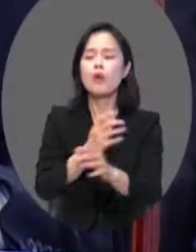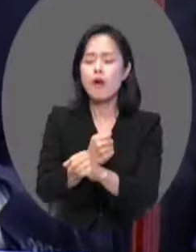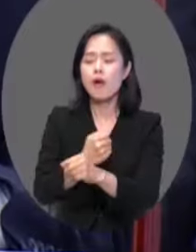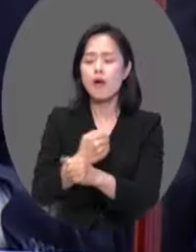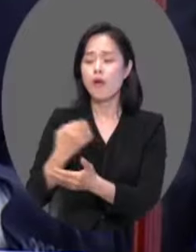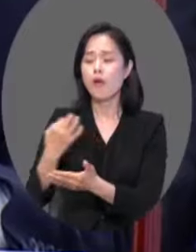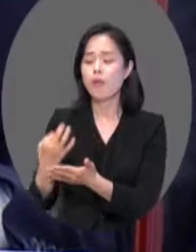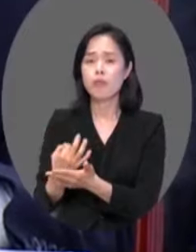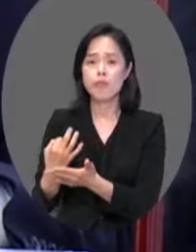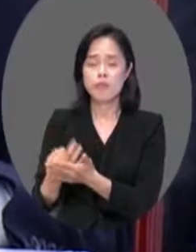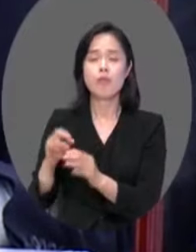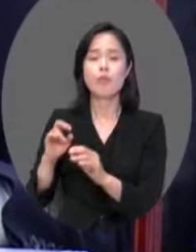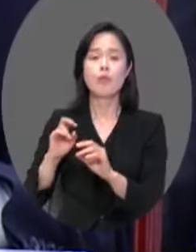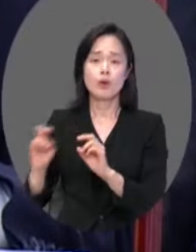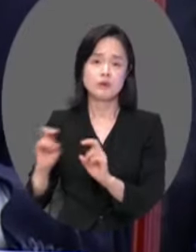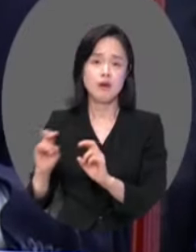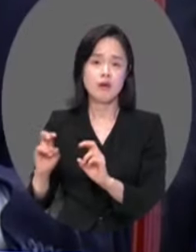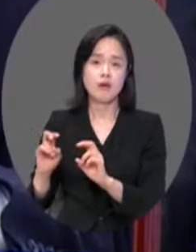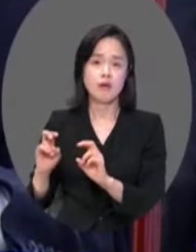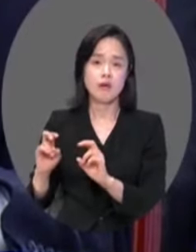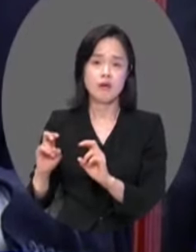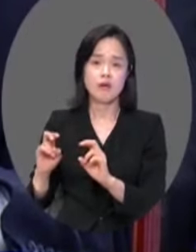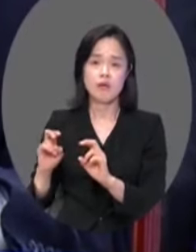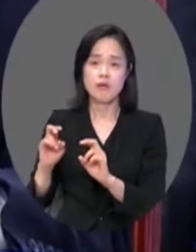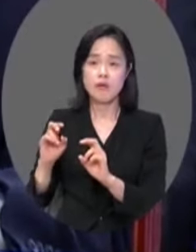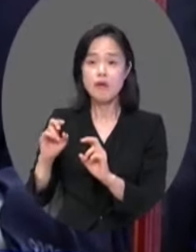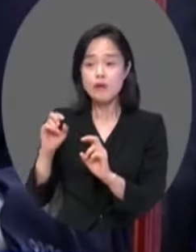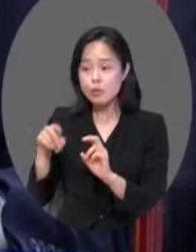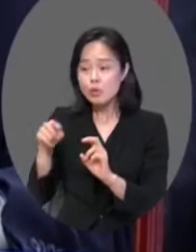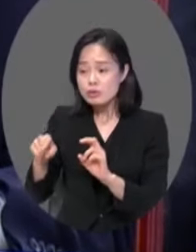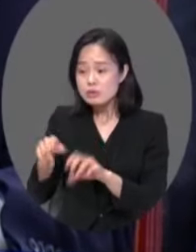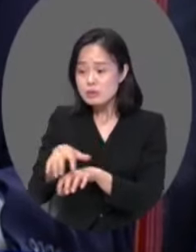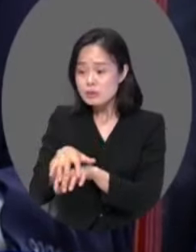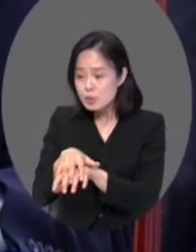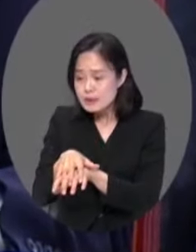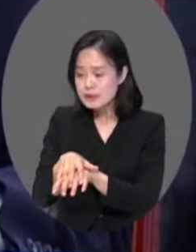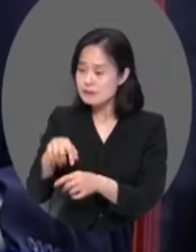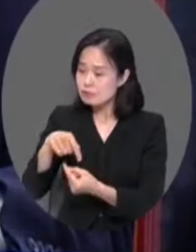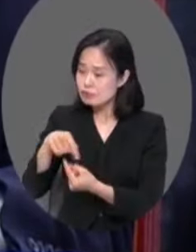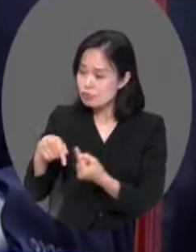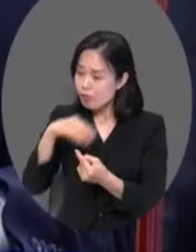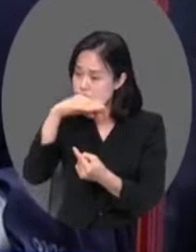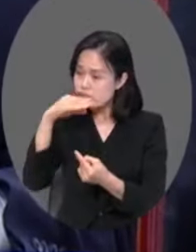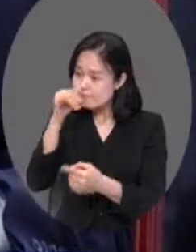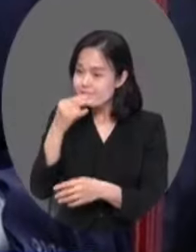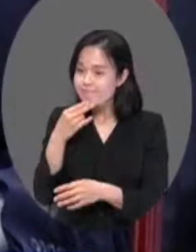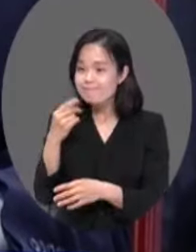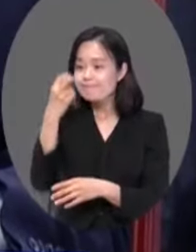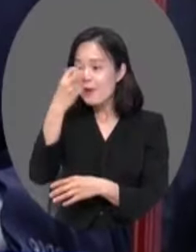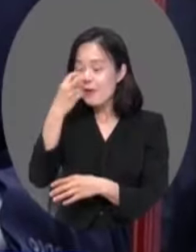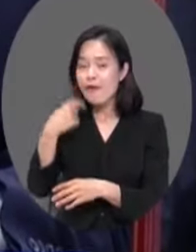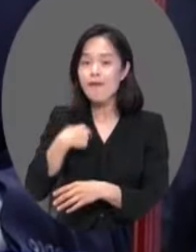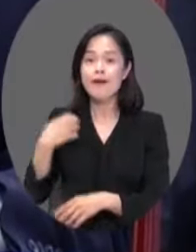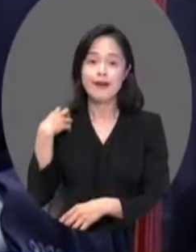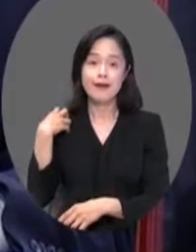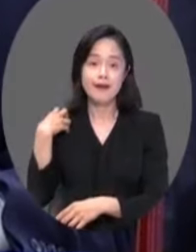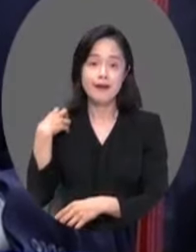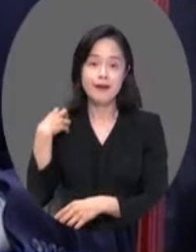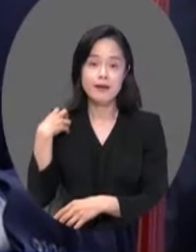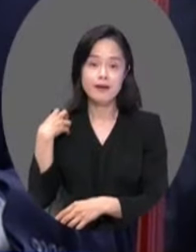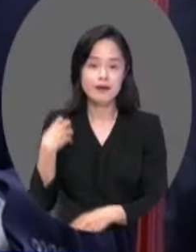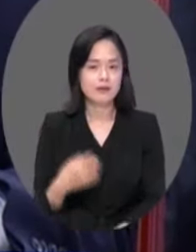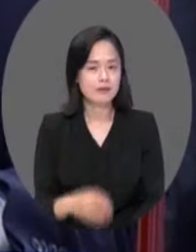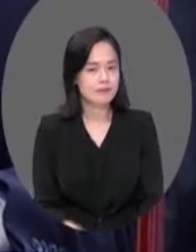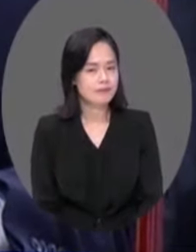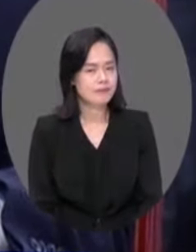그 조직체를 잘 관리하는 게 가장 중요한 자, 전문성이에요. 기업을 경영하시고 관리하시는 걸 또 그럼 잘한다고 주장하시는